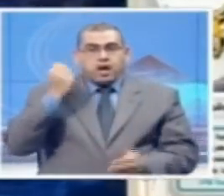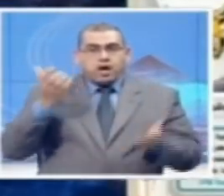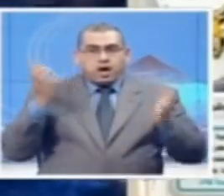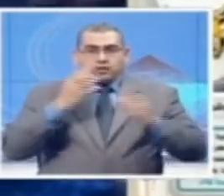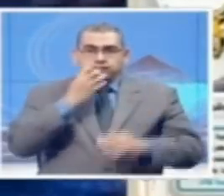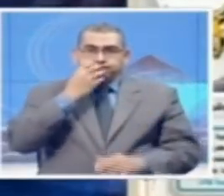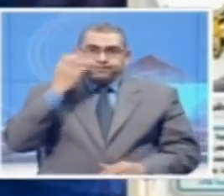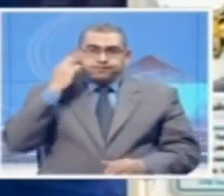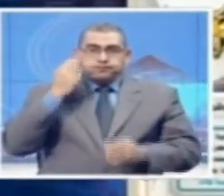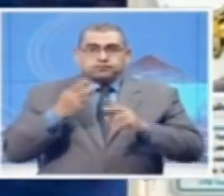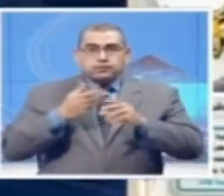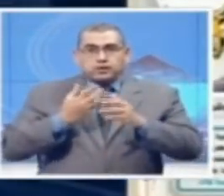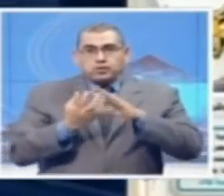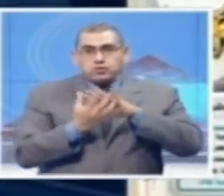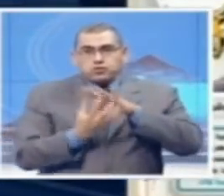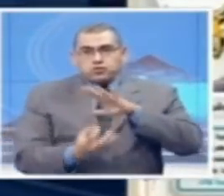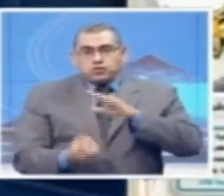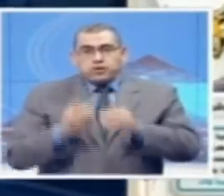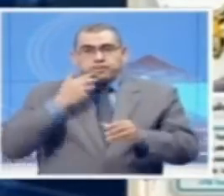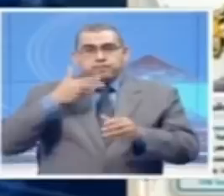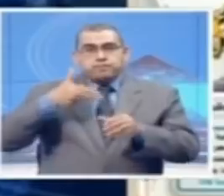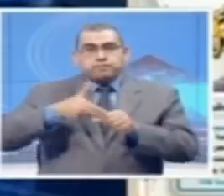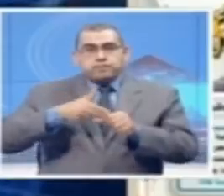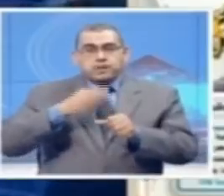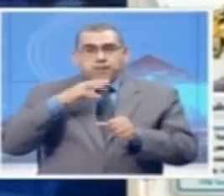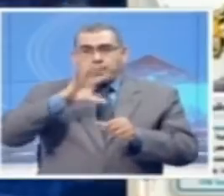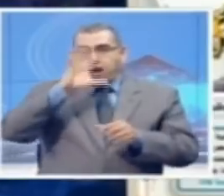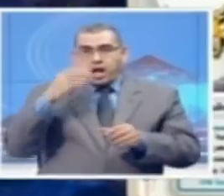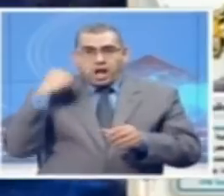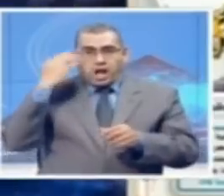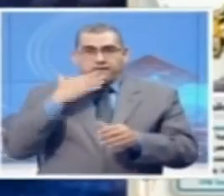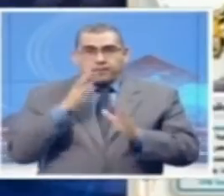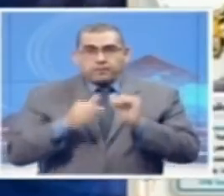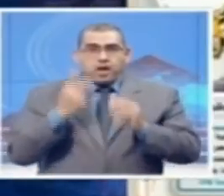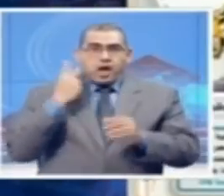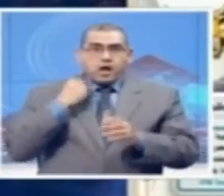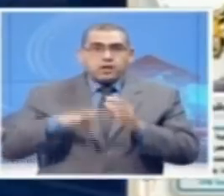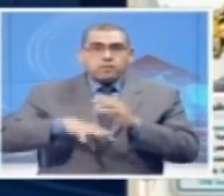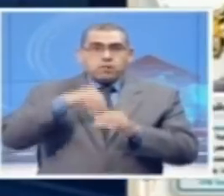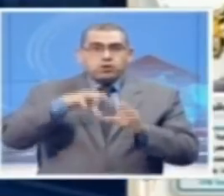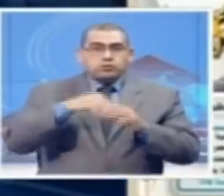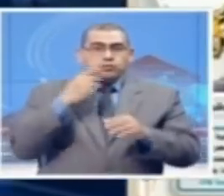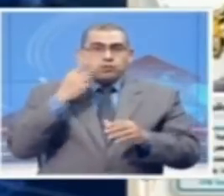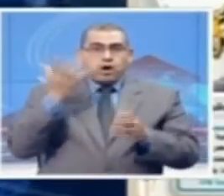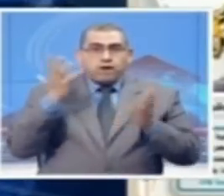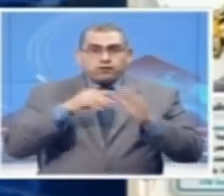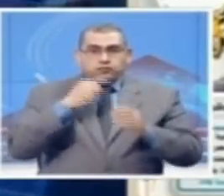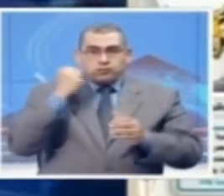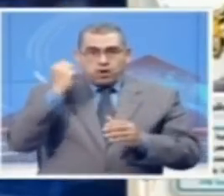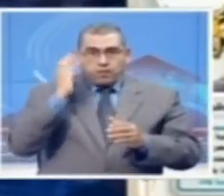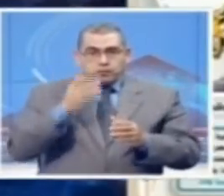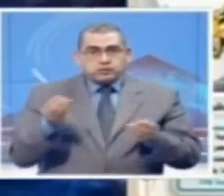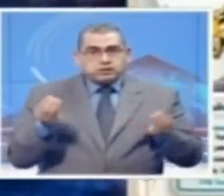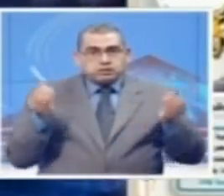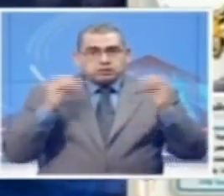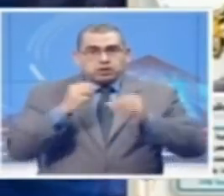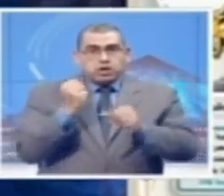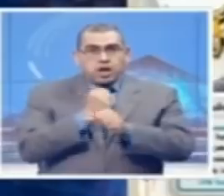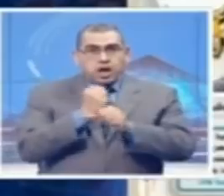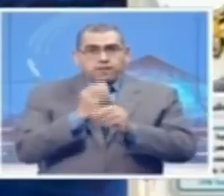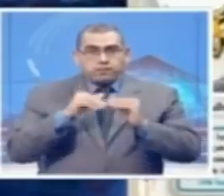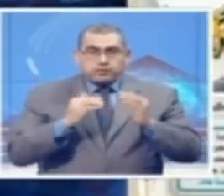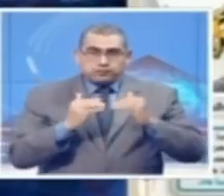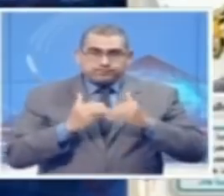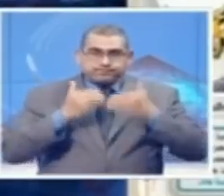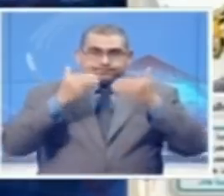قدرة تكريرية للنفط الخام في القارة، وأن عدد المشروعات الجديدة سيوفر قدرات إضافية